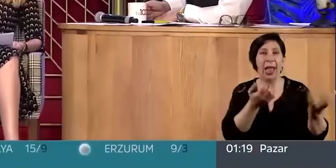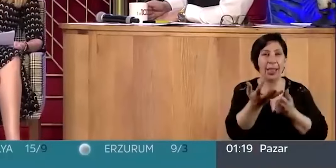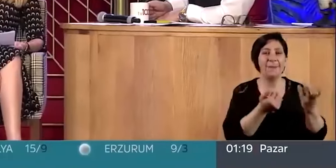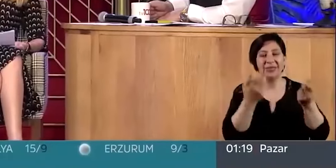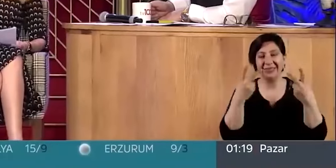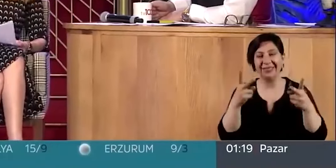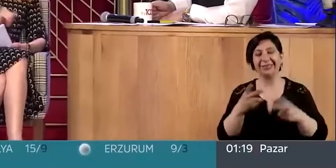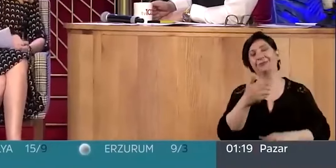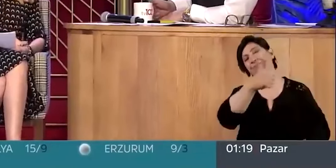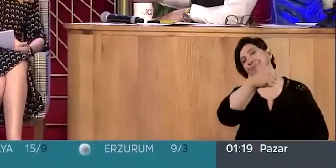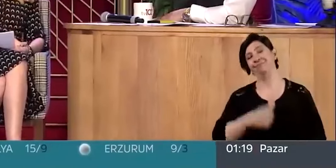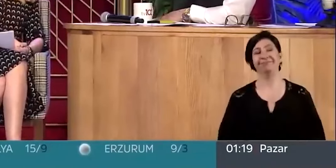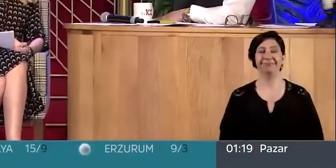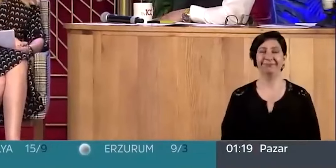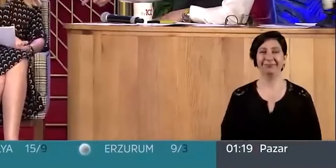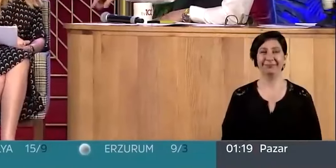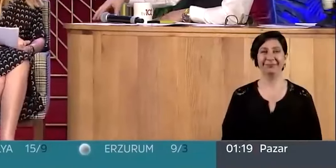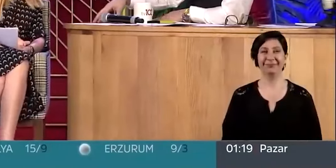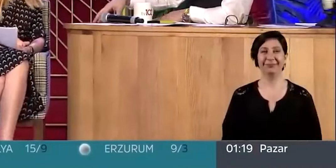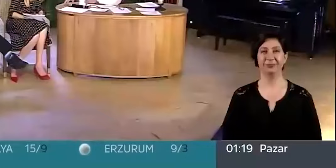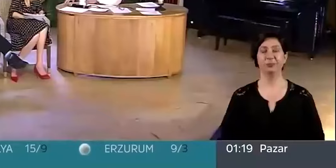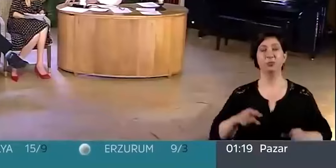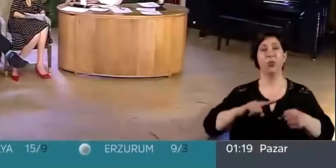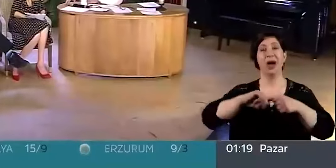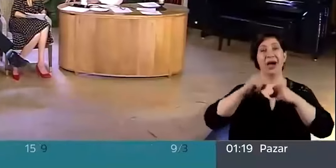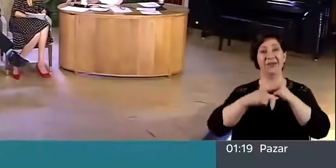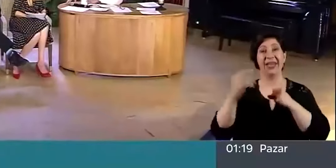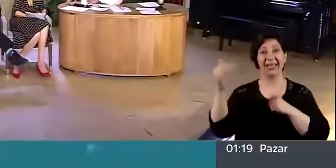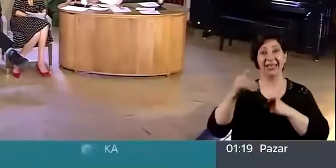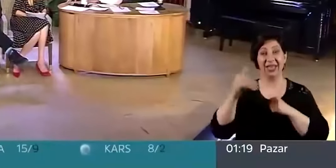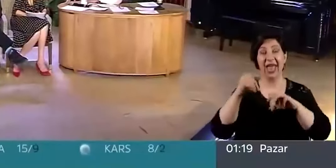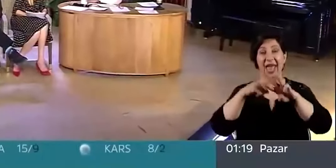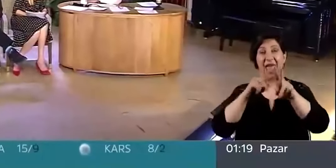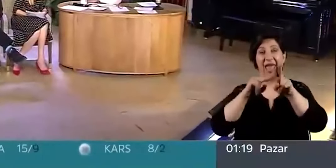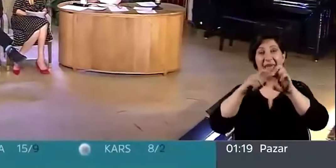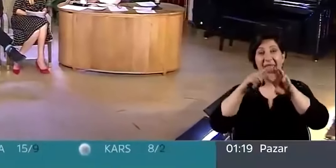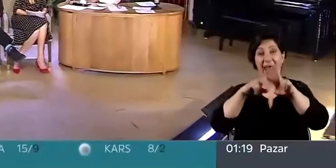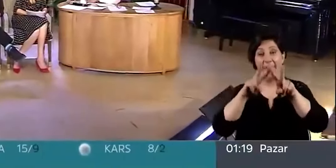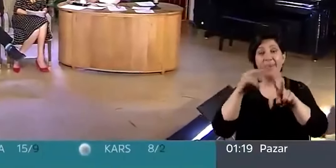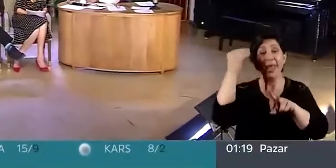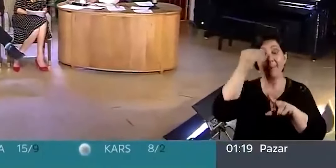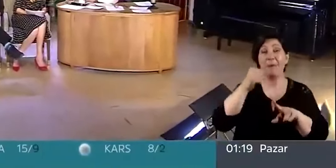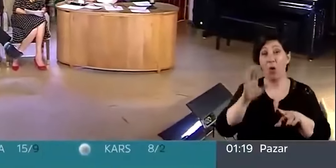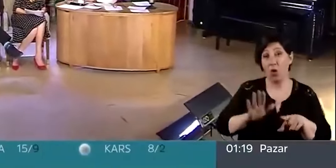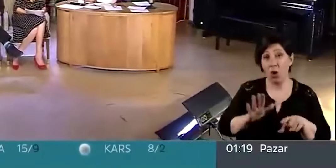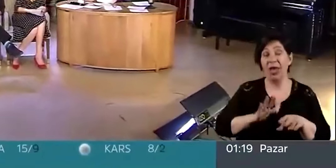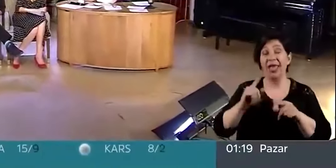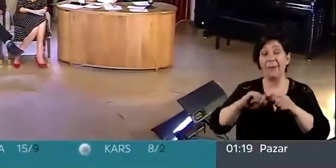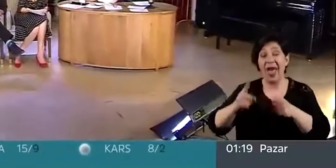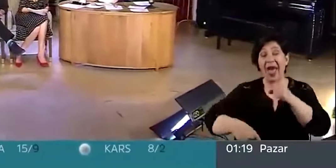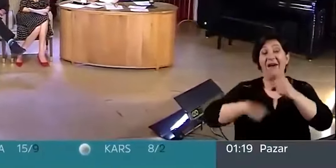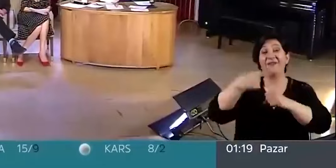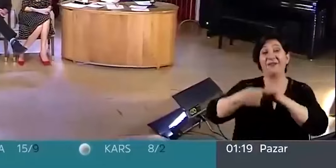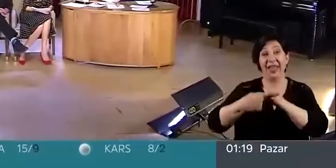alabilirsin arkadaşım. Yürü. Aynen. Mükemmel. Bu hafta gelecekti Ekrem İmamoğlu. Ama gelecek haftaya